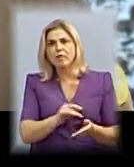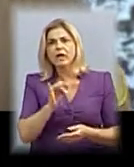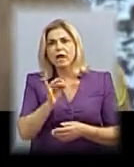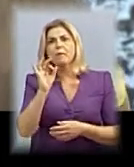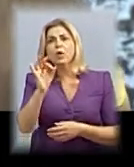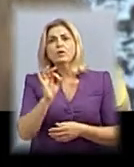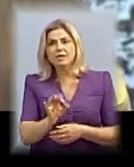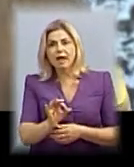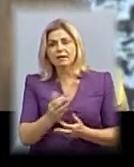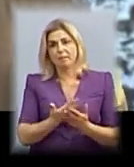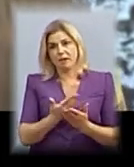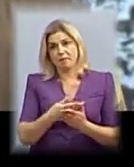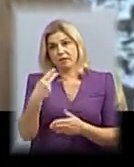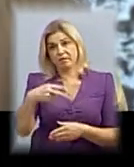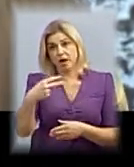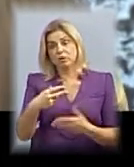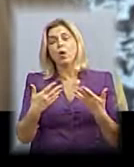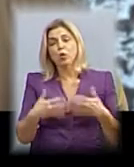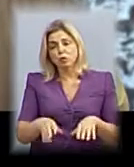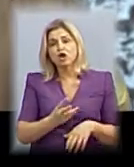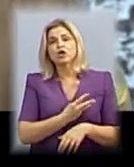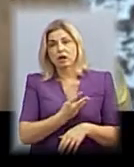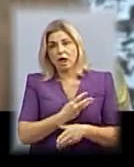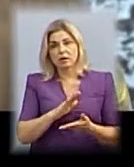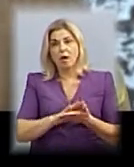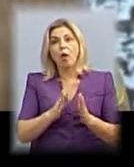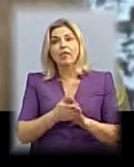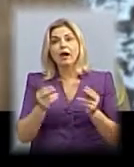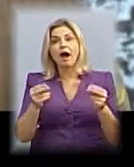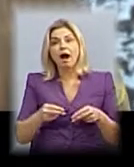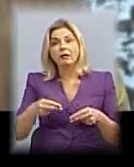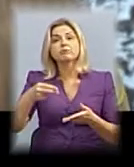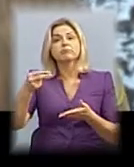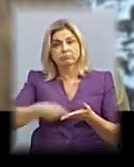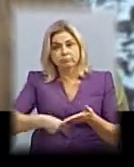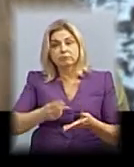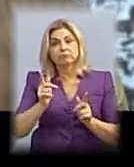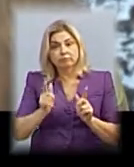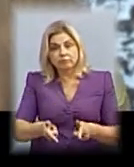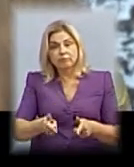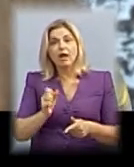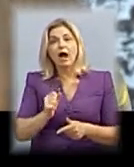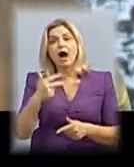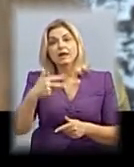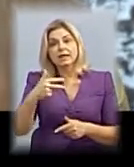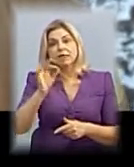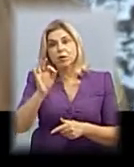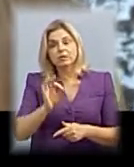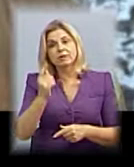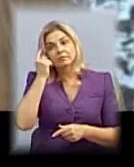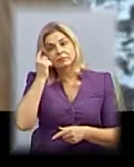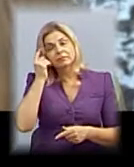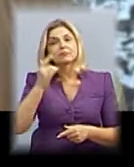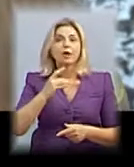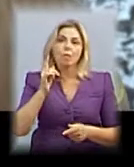відсотків 20 уже бажає підписати контракт. Відсотків 30 вагається,